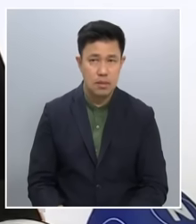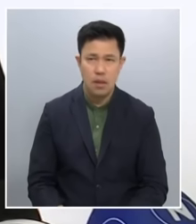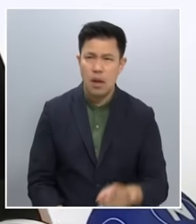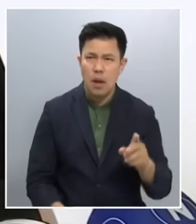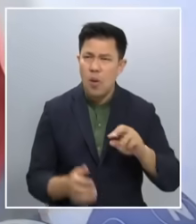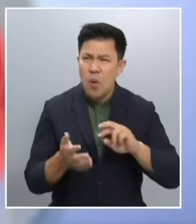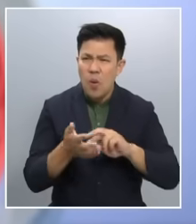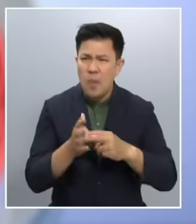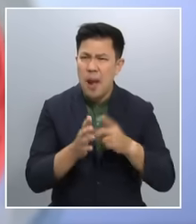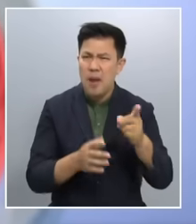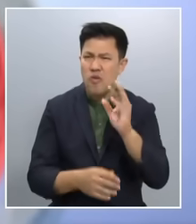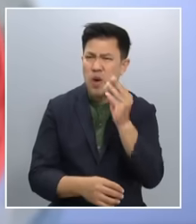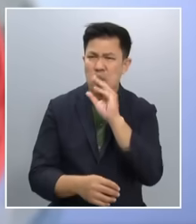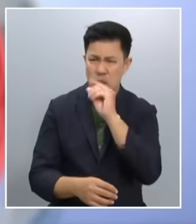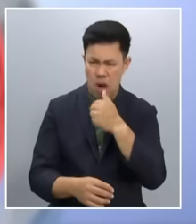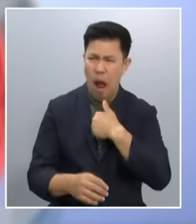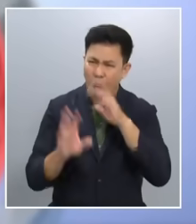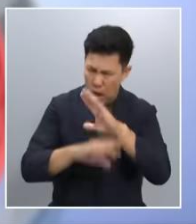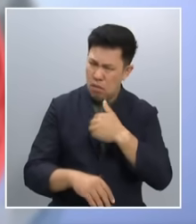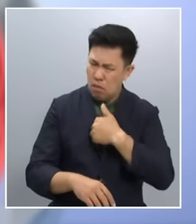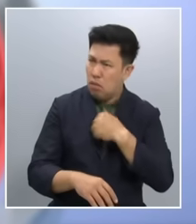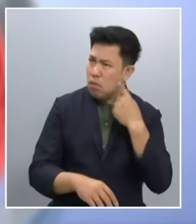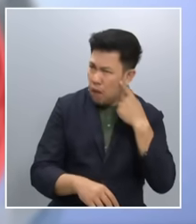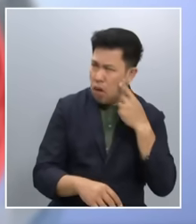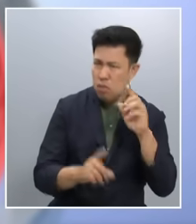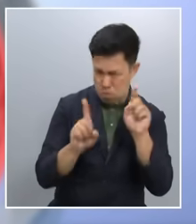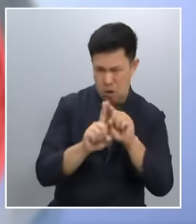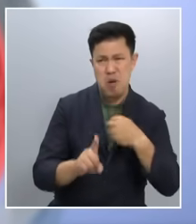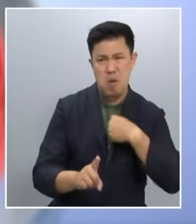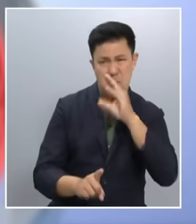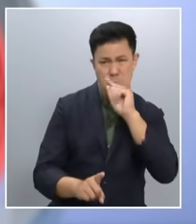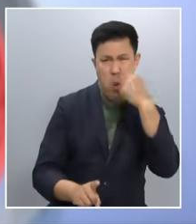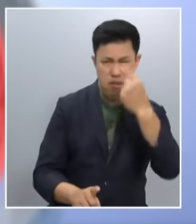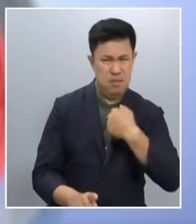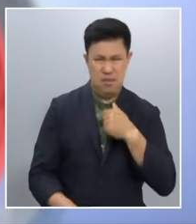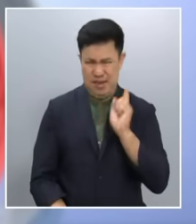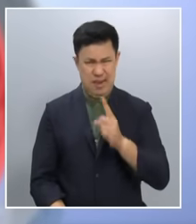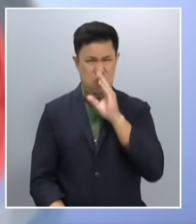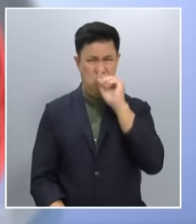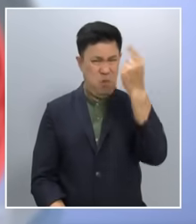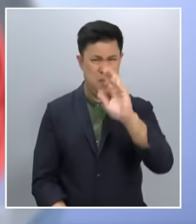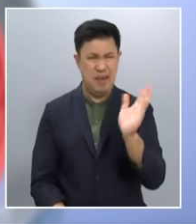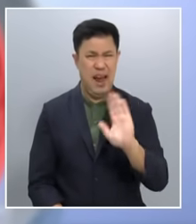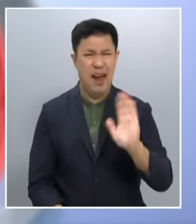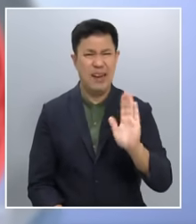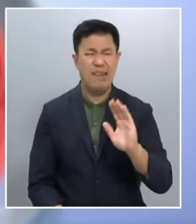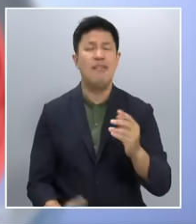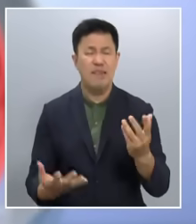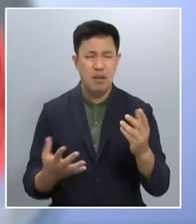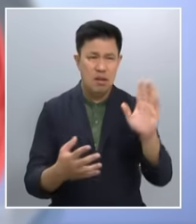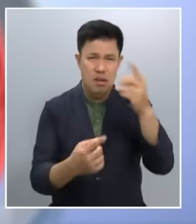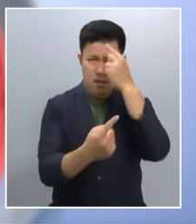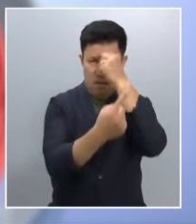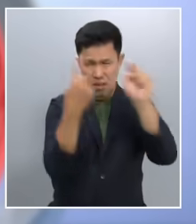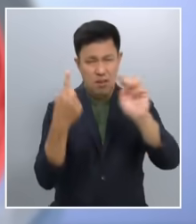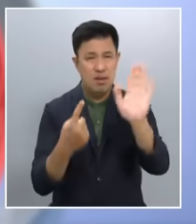ไรวะพี่หมวย ก็งง ผมก็ไม่เข้าใจ เขาบอกคนกลางเป็นคนพูด ทีนี้ต้องบอกอย่างนี้นะว่าอย่าหลงประเด็นในมุมที่